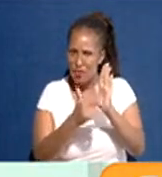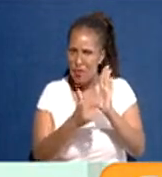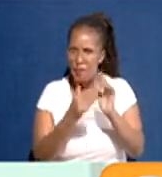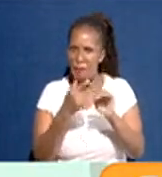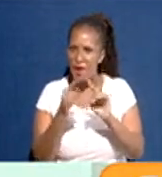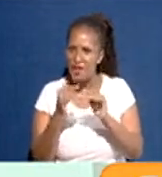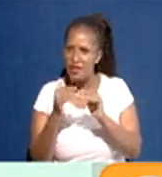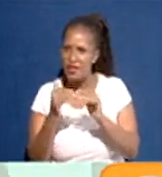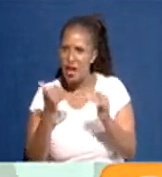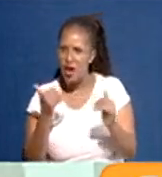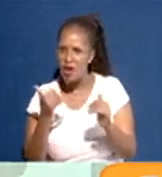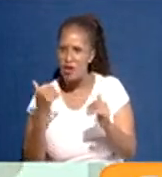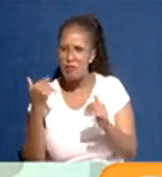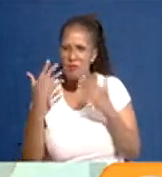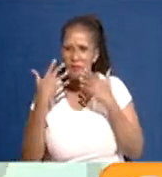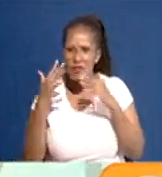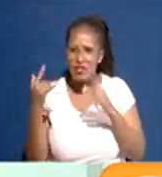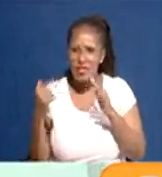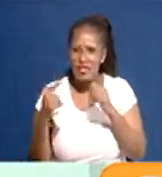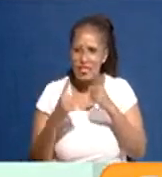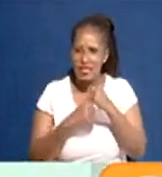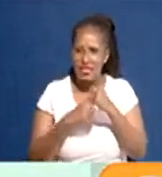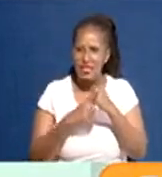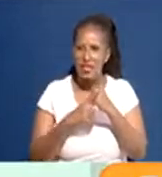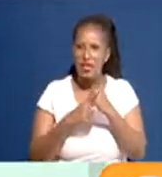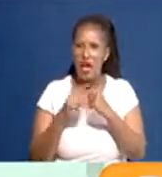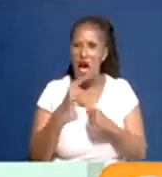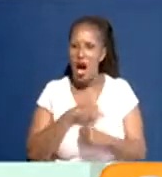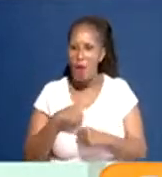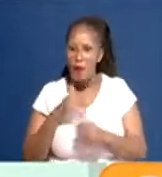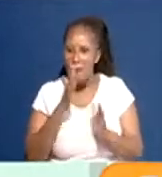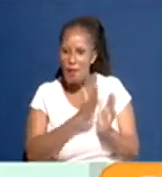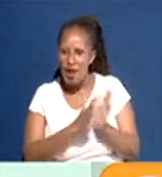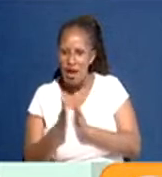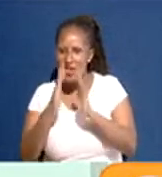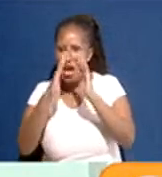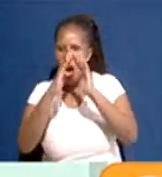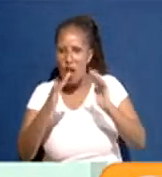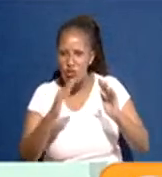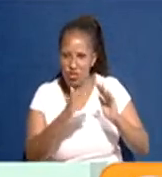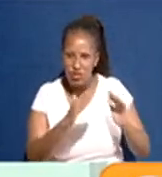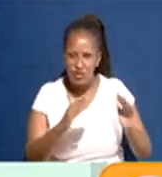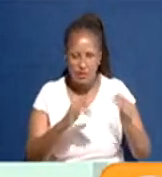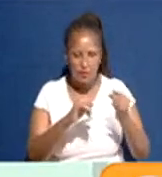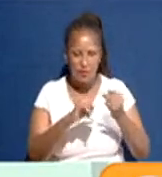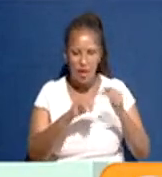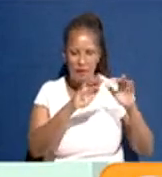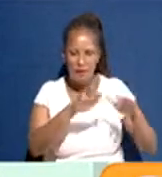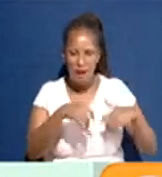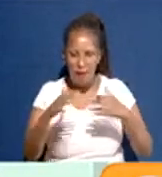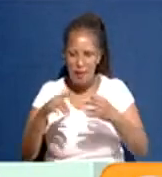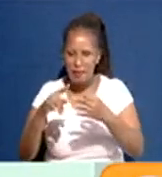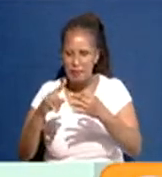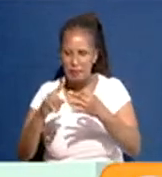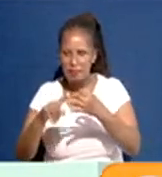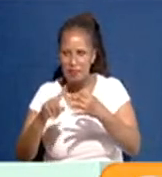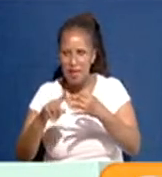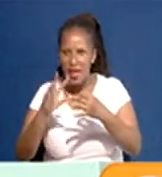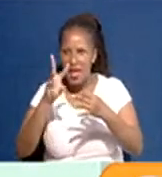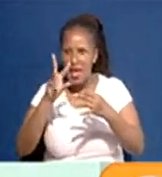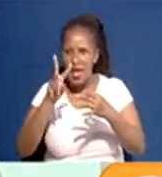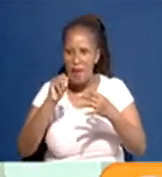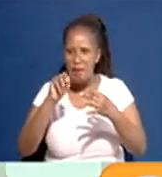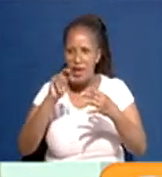I said six things. Nimekamilisha. Nimesema mpango yetu ya housing, mpango yetu ya kilimo, mpango yetu ya